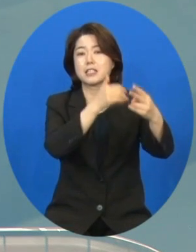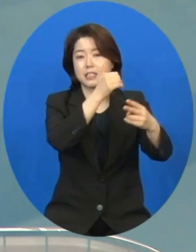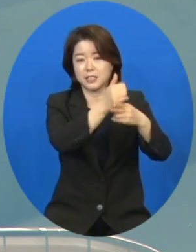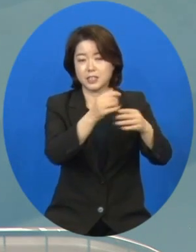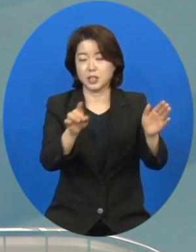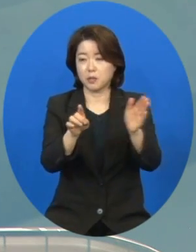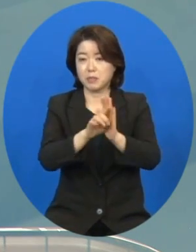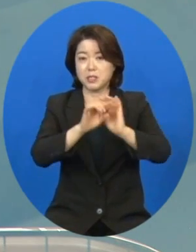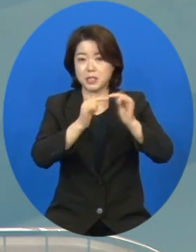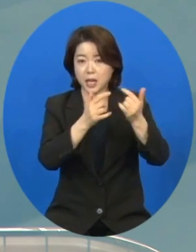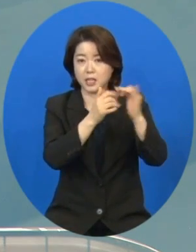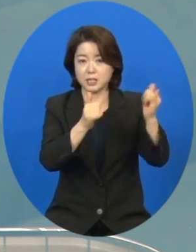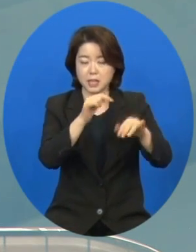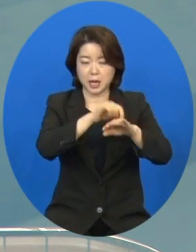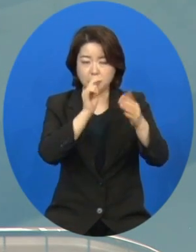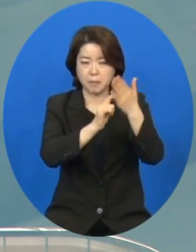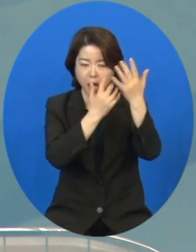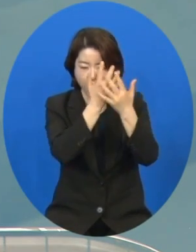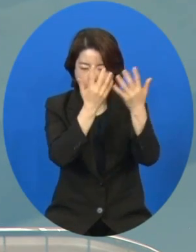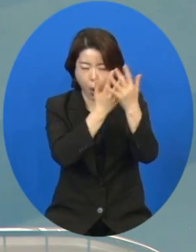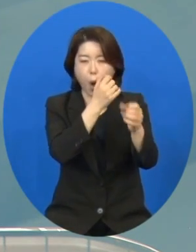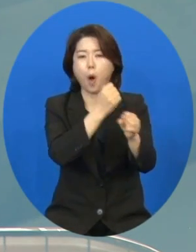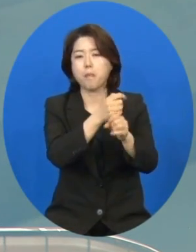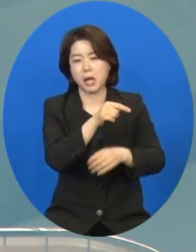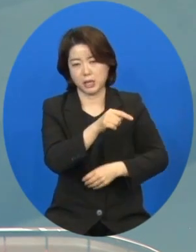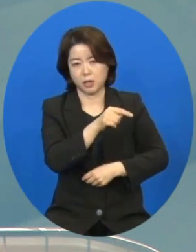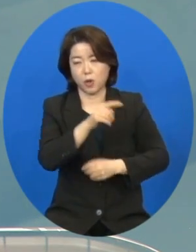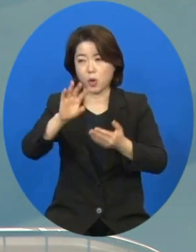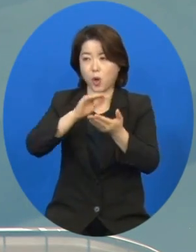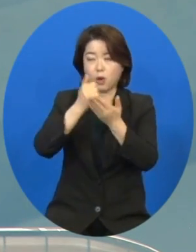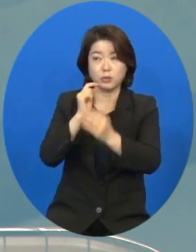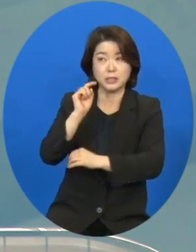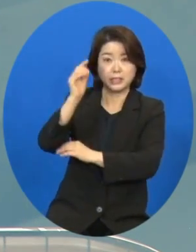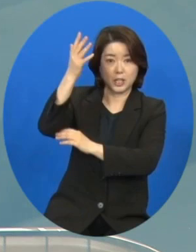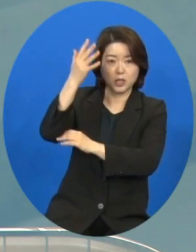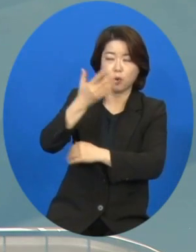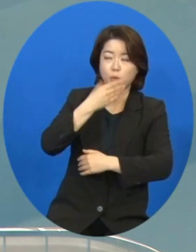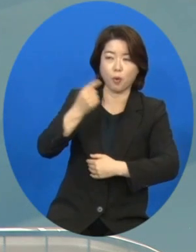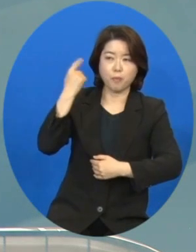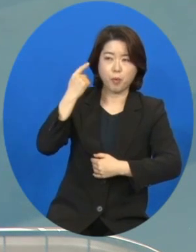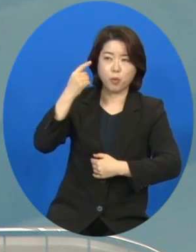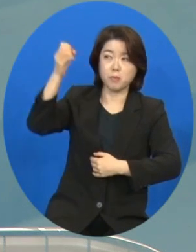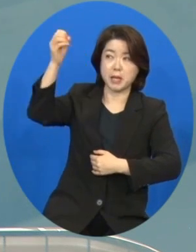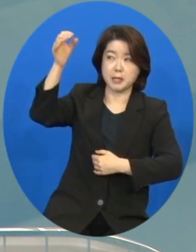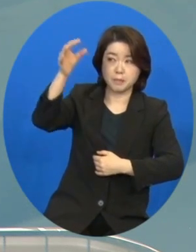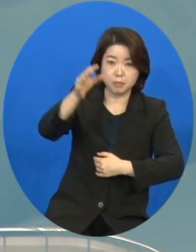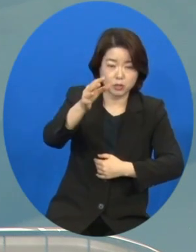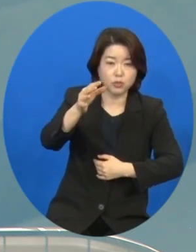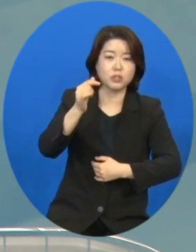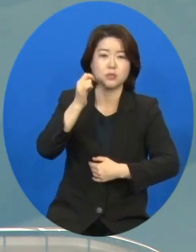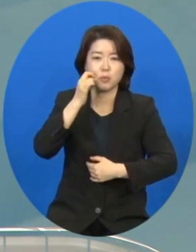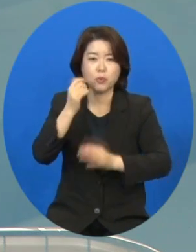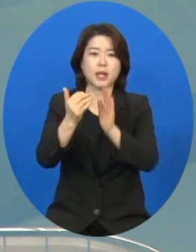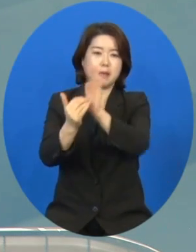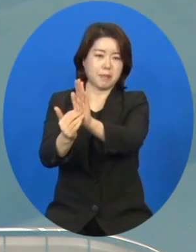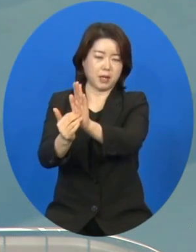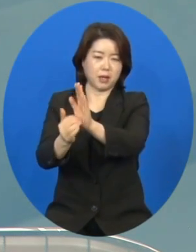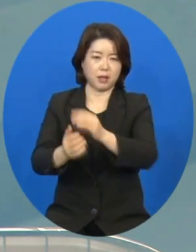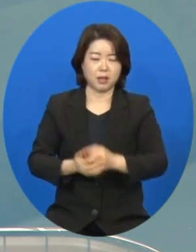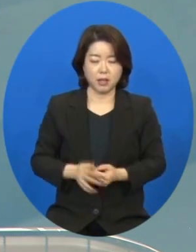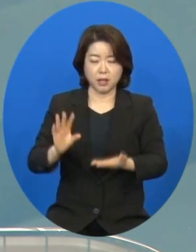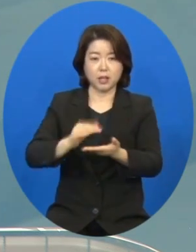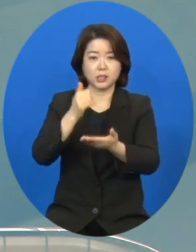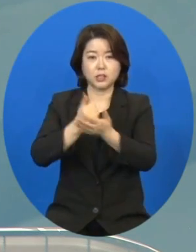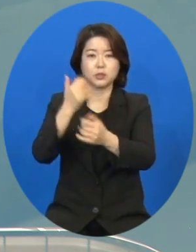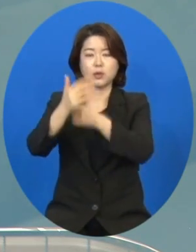아니하는 자들의 마음을 혼미하게 하여 그리스도의 영광의 복음의 광채가 비추지 못하게 함이니